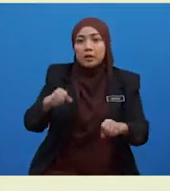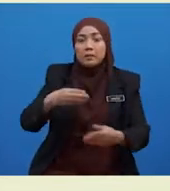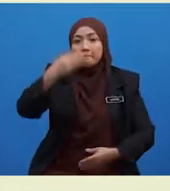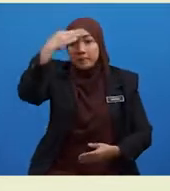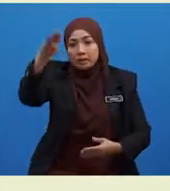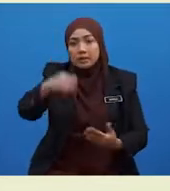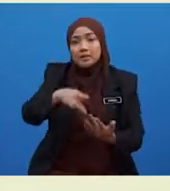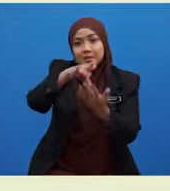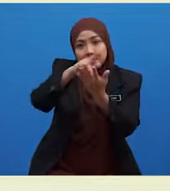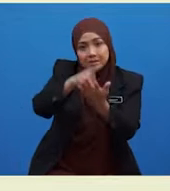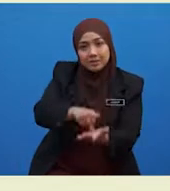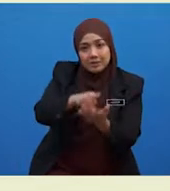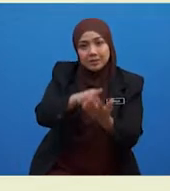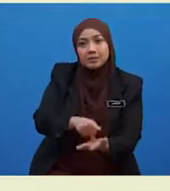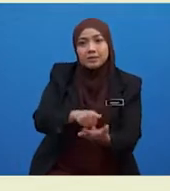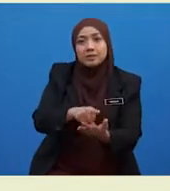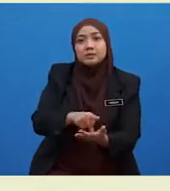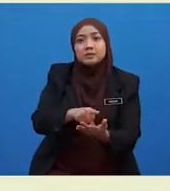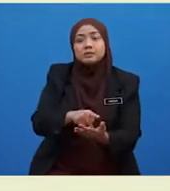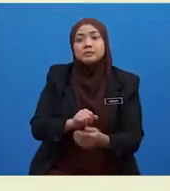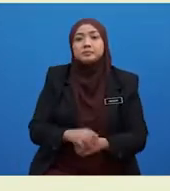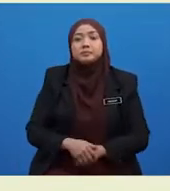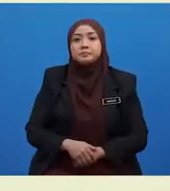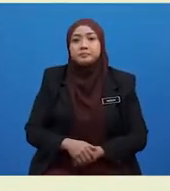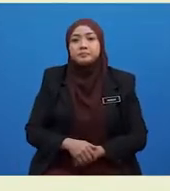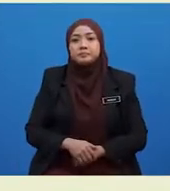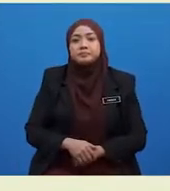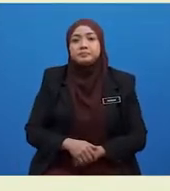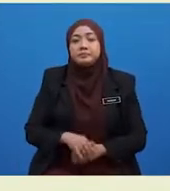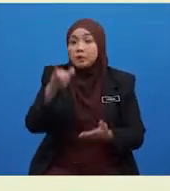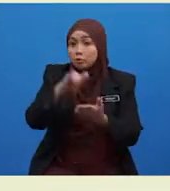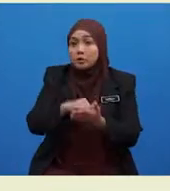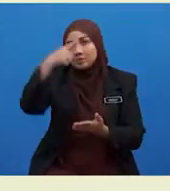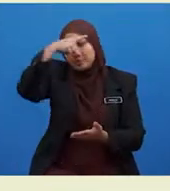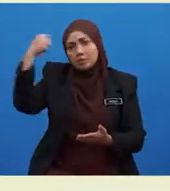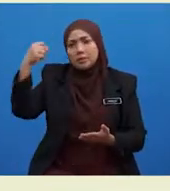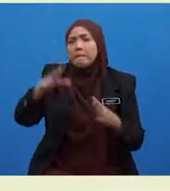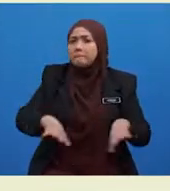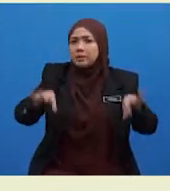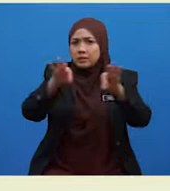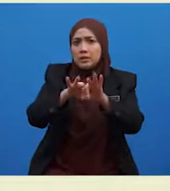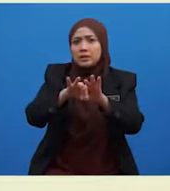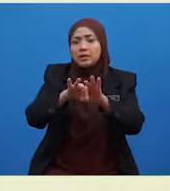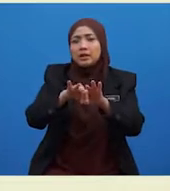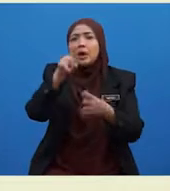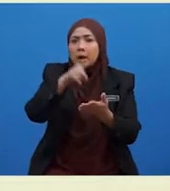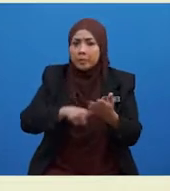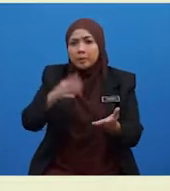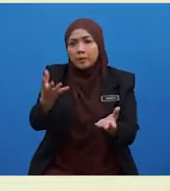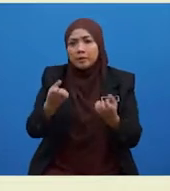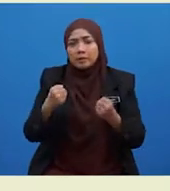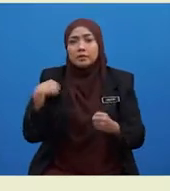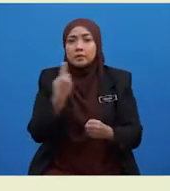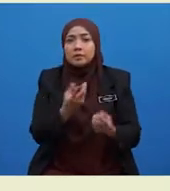terhadap hasil yang anda capai. Itulah sebabnya pentingnya untuk mengetahui apa yang ingin anda perolehi